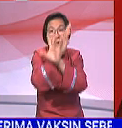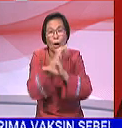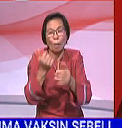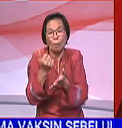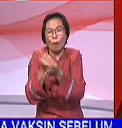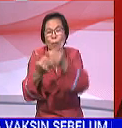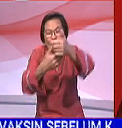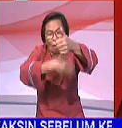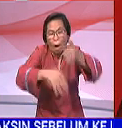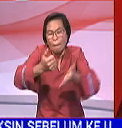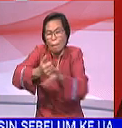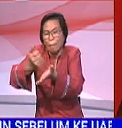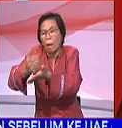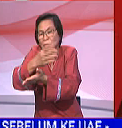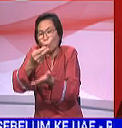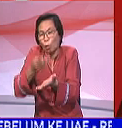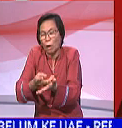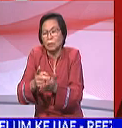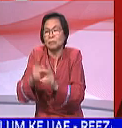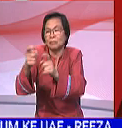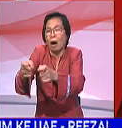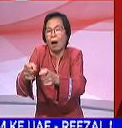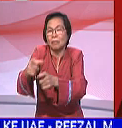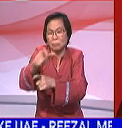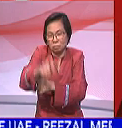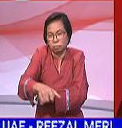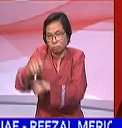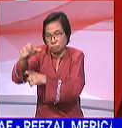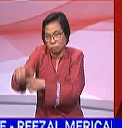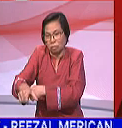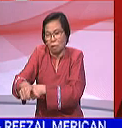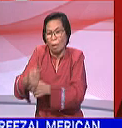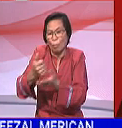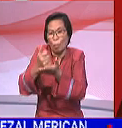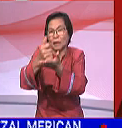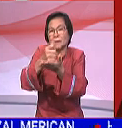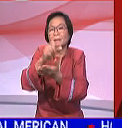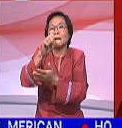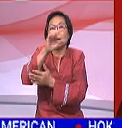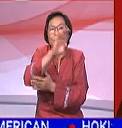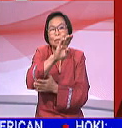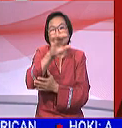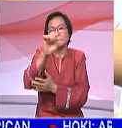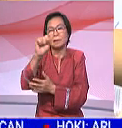bantuan berupa makanan dan keuangan kepada penerima di bawah bantuan salah ane hidup